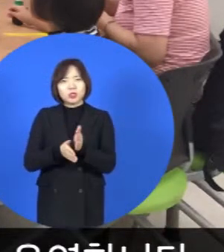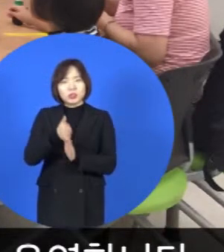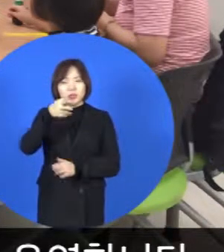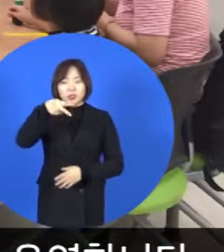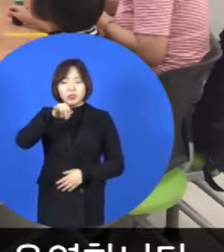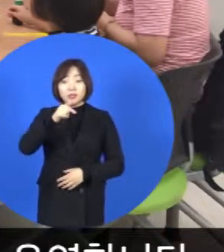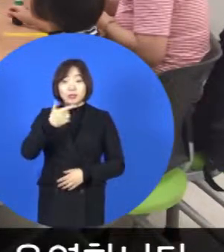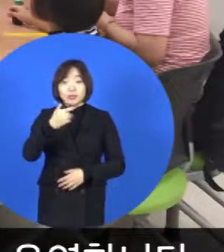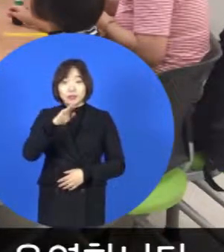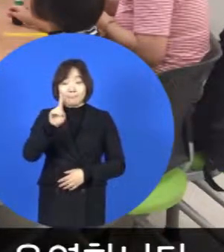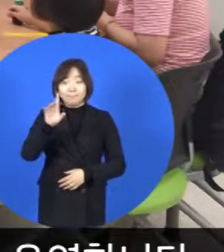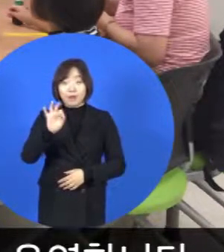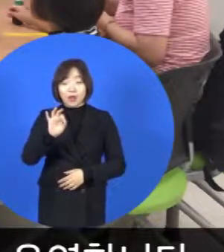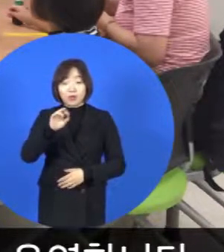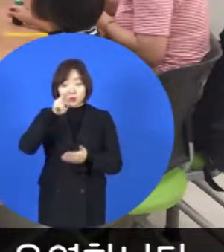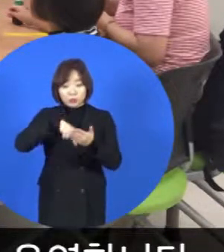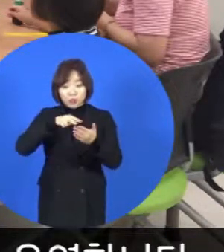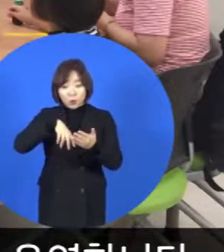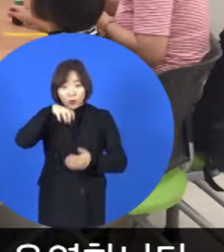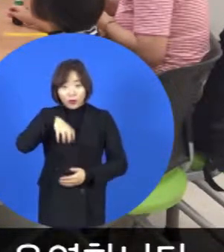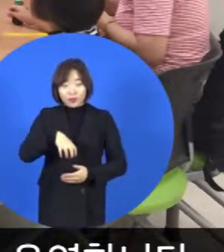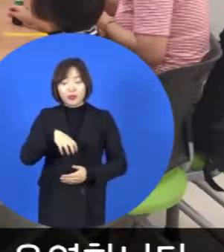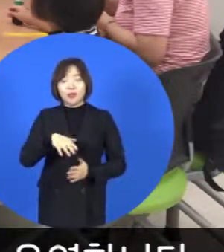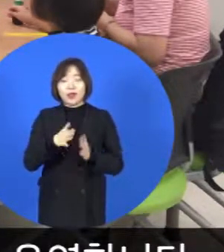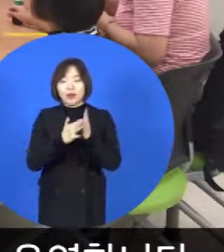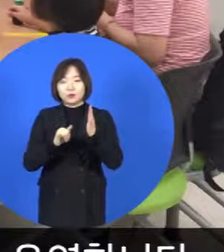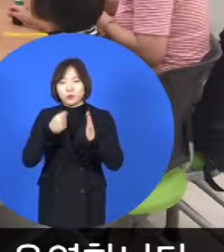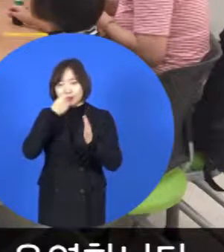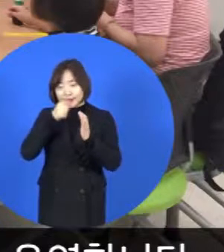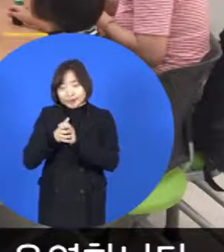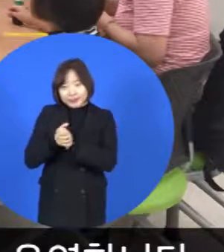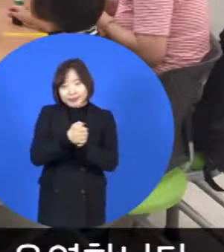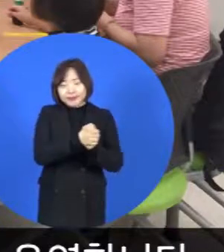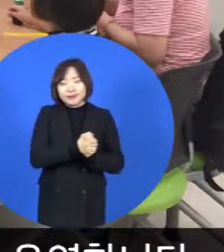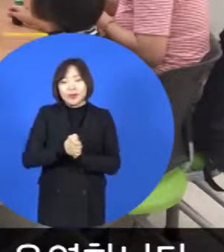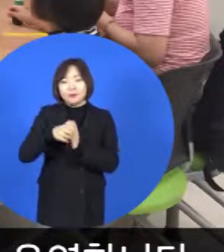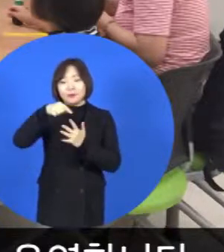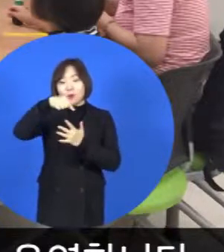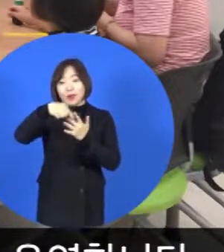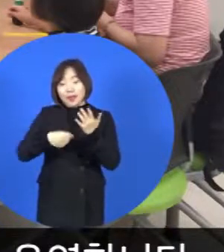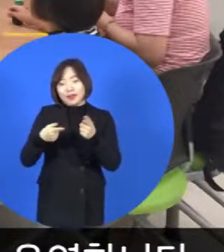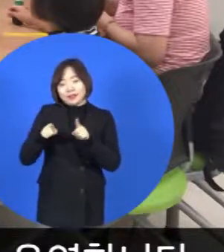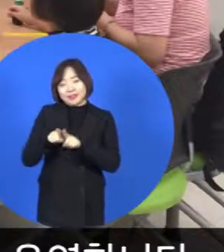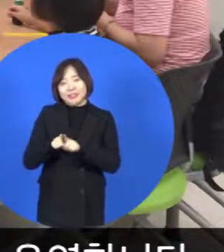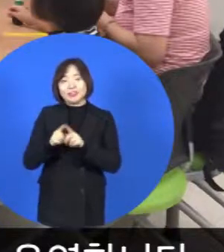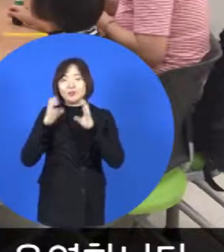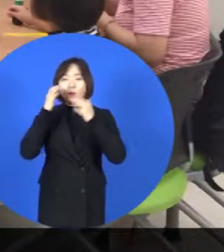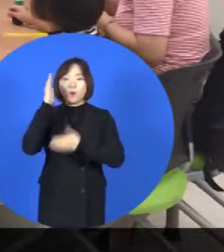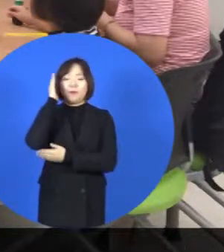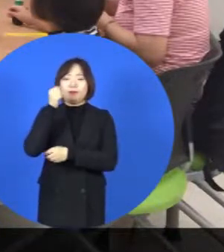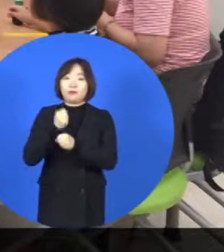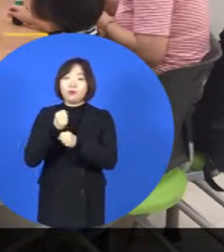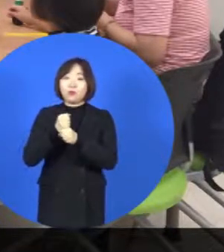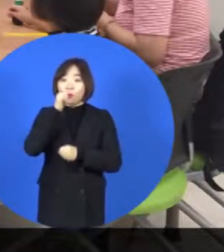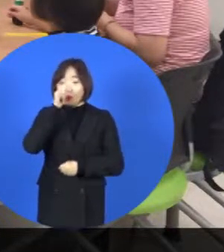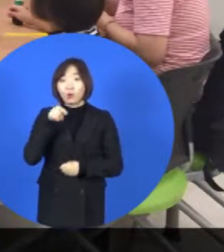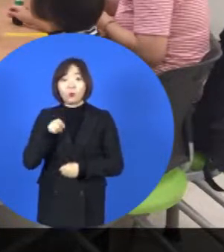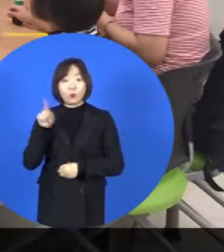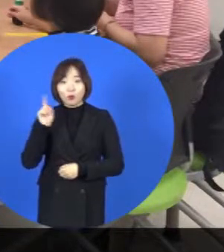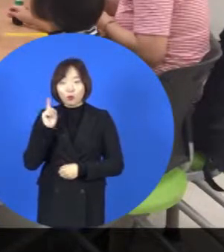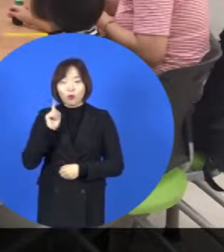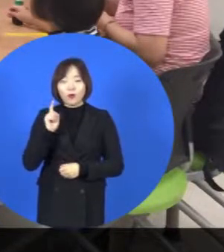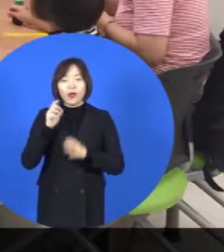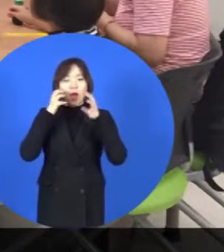천안시 신방도서관에서 가족 친화 프로그램 가족과 함께 동화 만들기를 운영합니다.